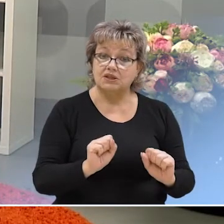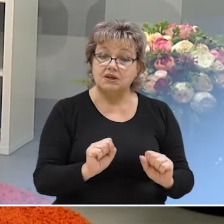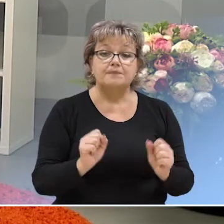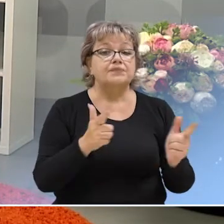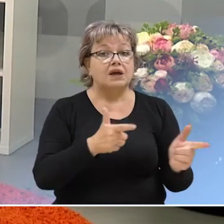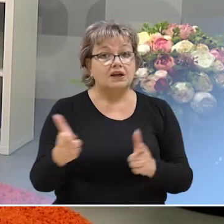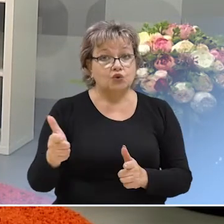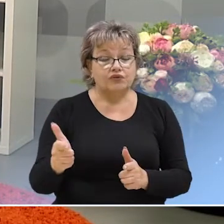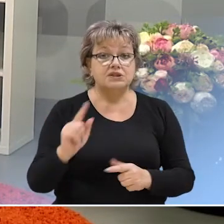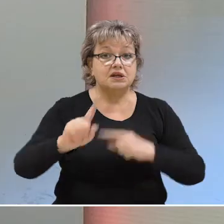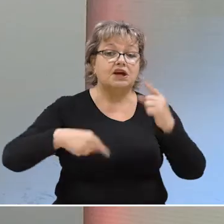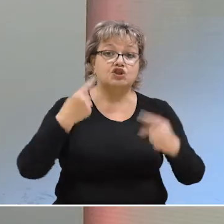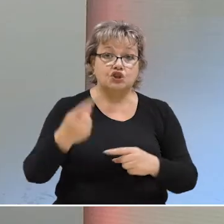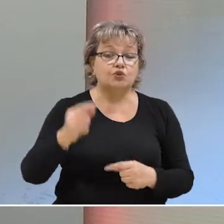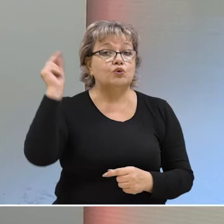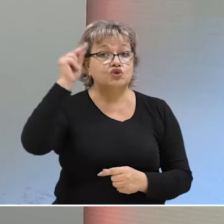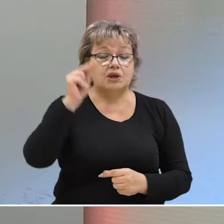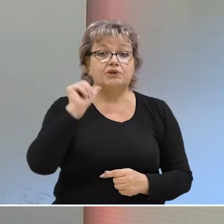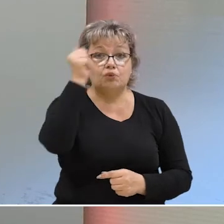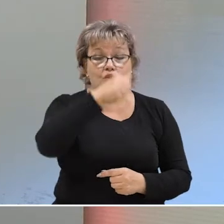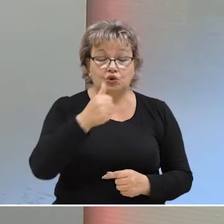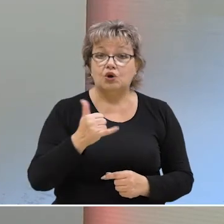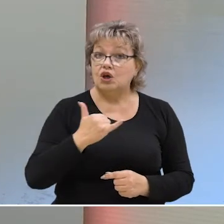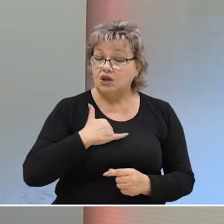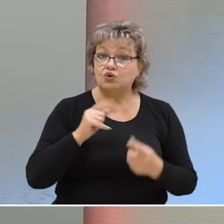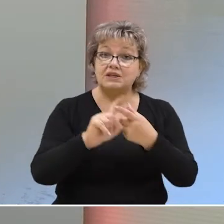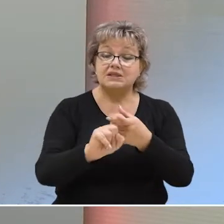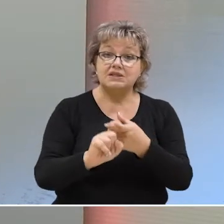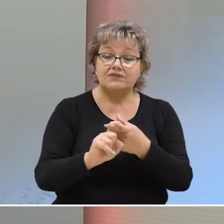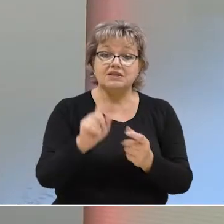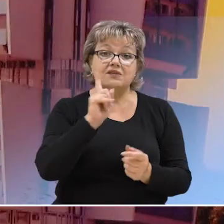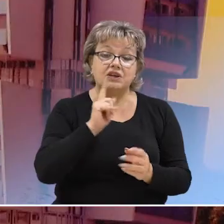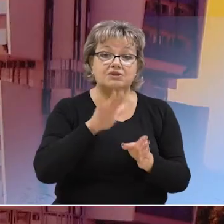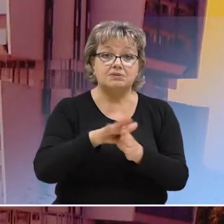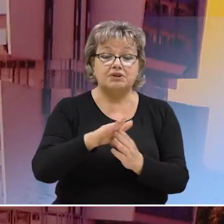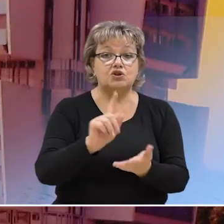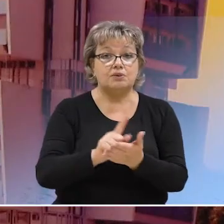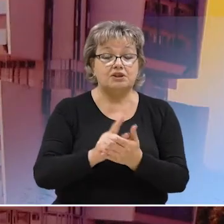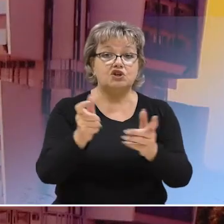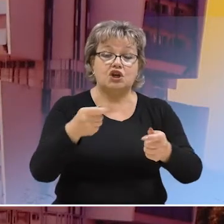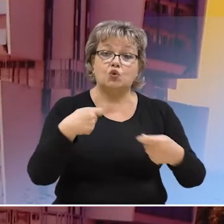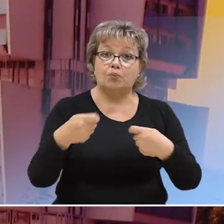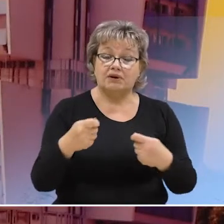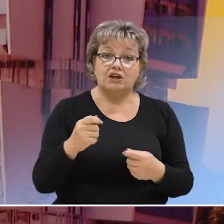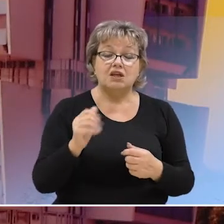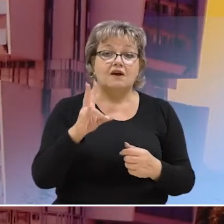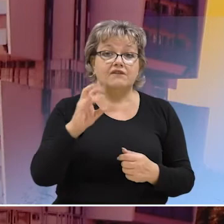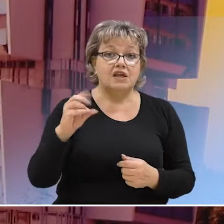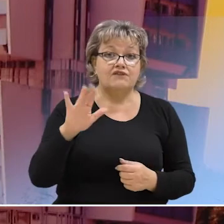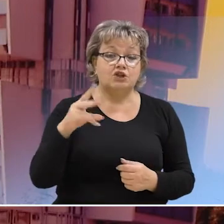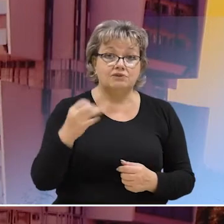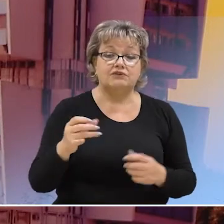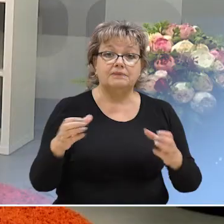их защищенности и готовности к очередному учебному году. И у нас на связи временно исполняющий обязанности начальника